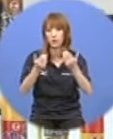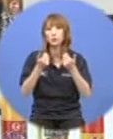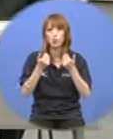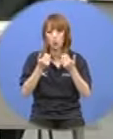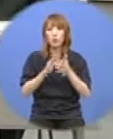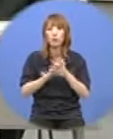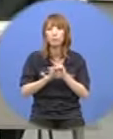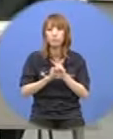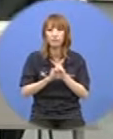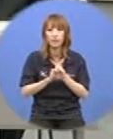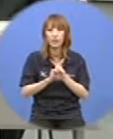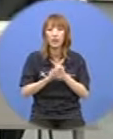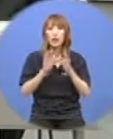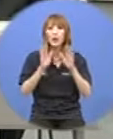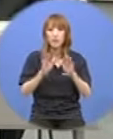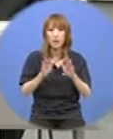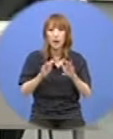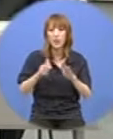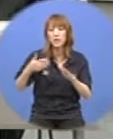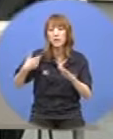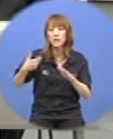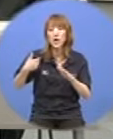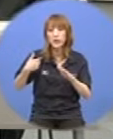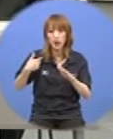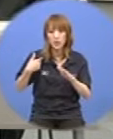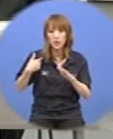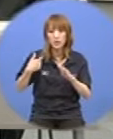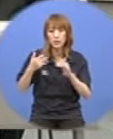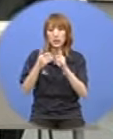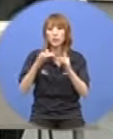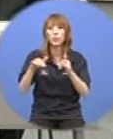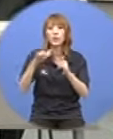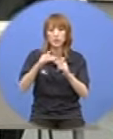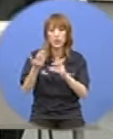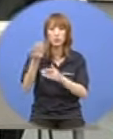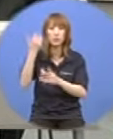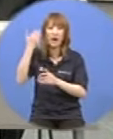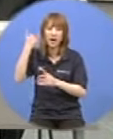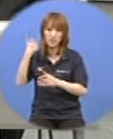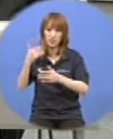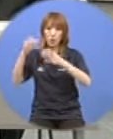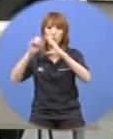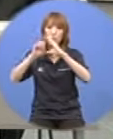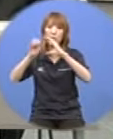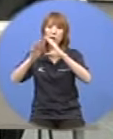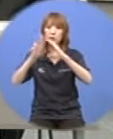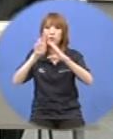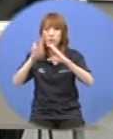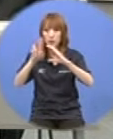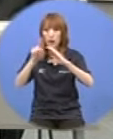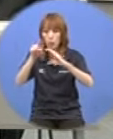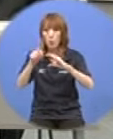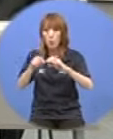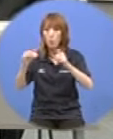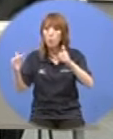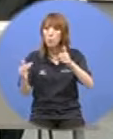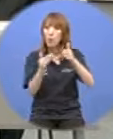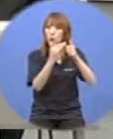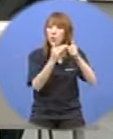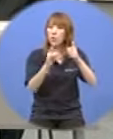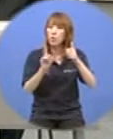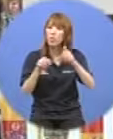ですね、 だから今全然知らない人が昔のコマーシャルを見て、なんでこれがそんなに評判になったのっていうのはやっぱ